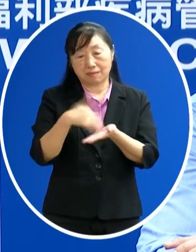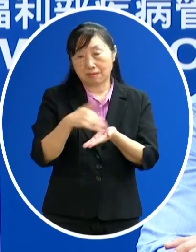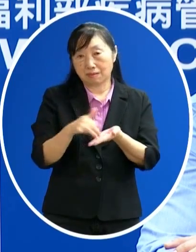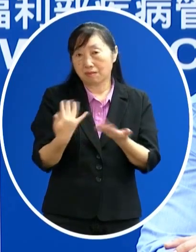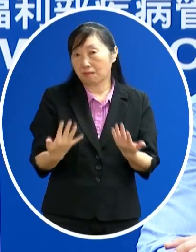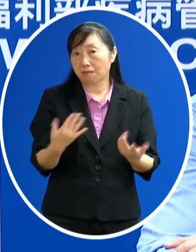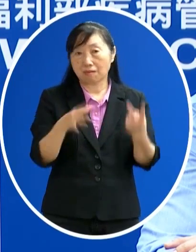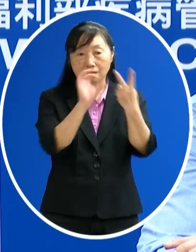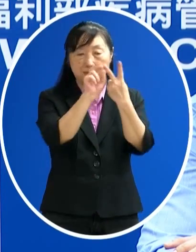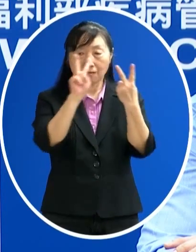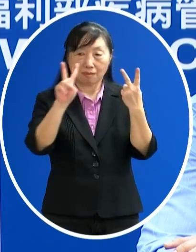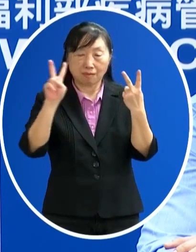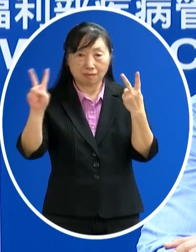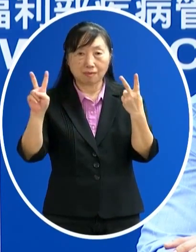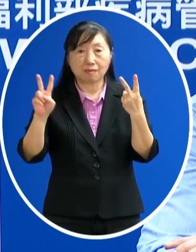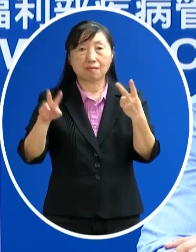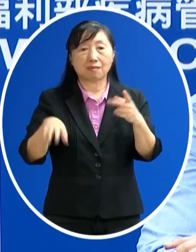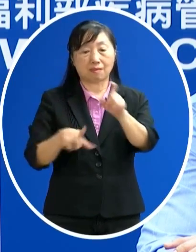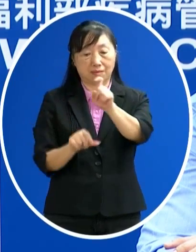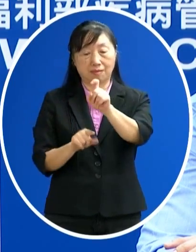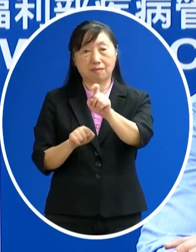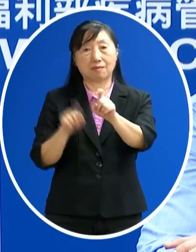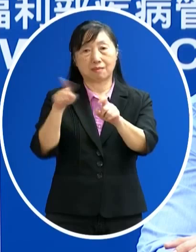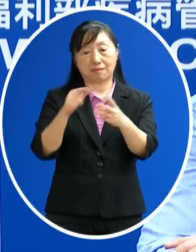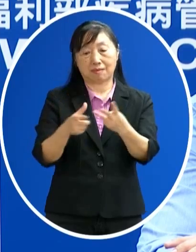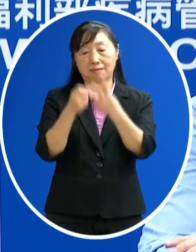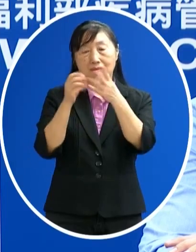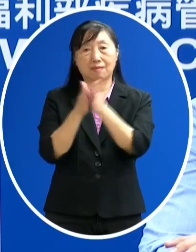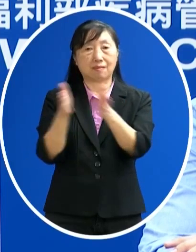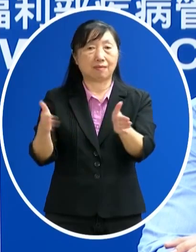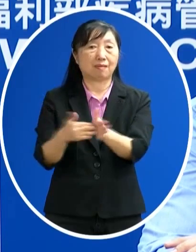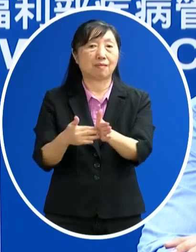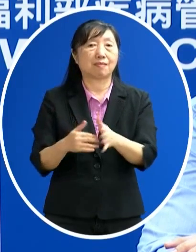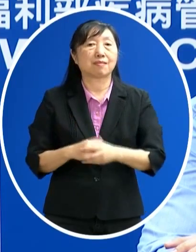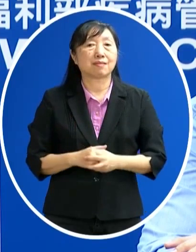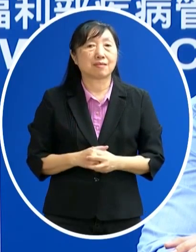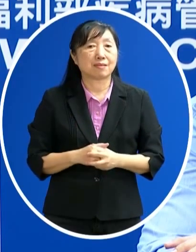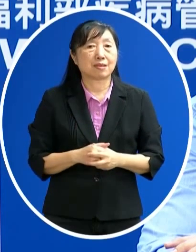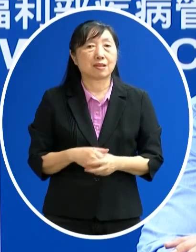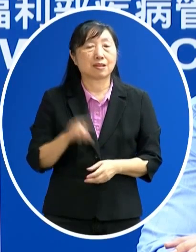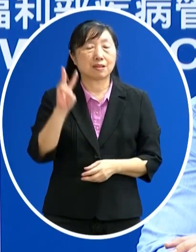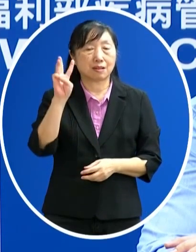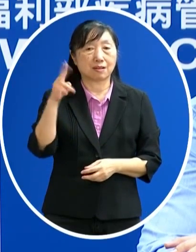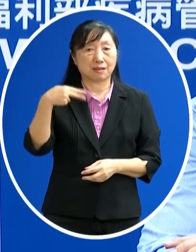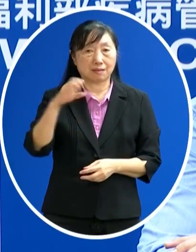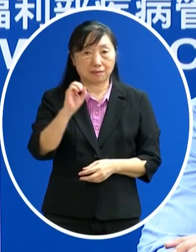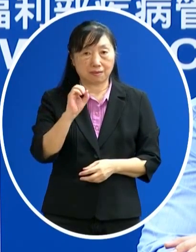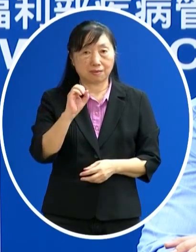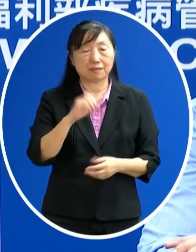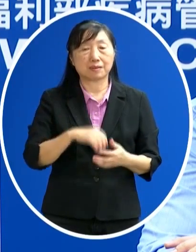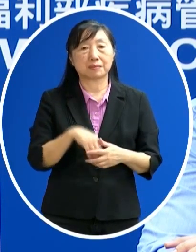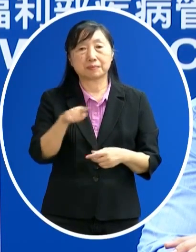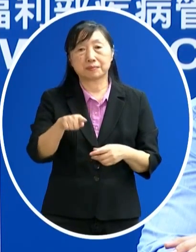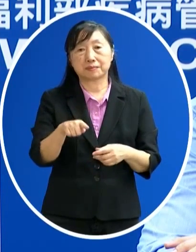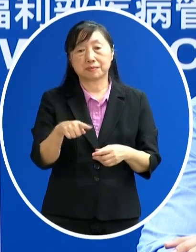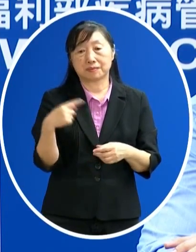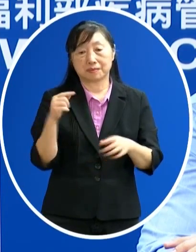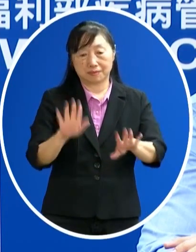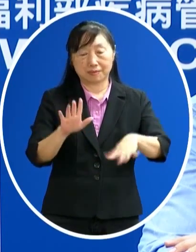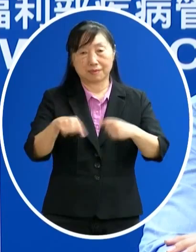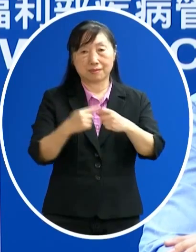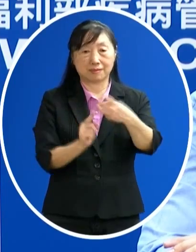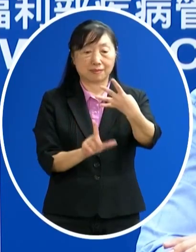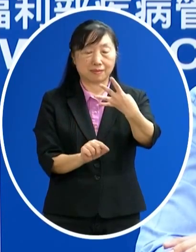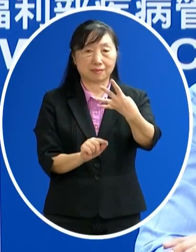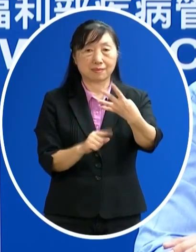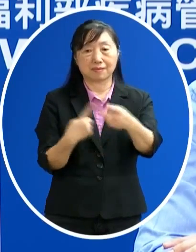到2022年10月会完成三期，而 WHO 也在今年的四月，美